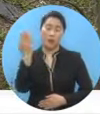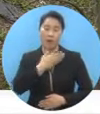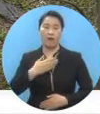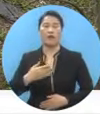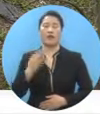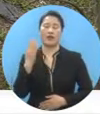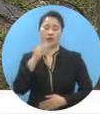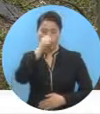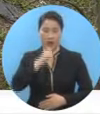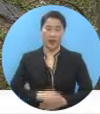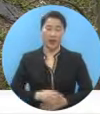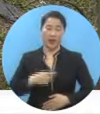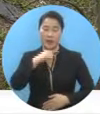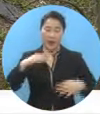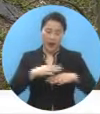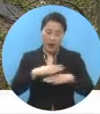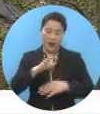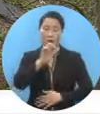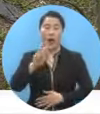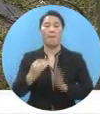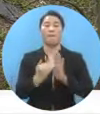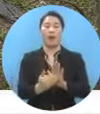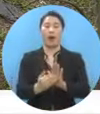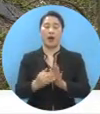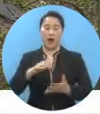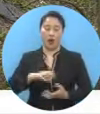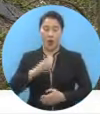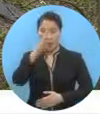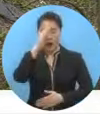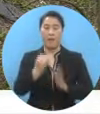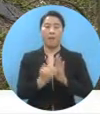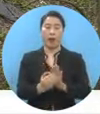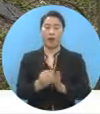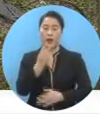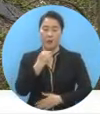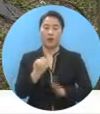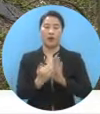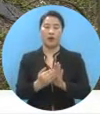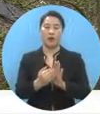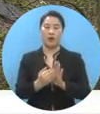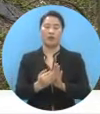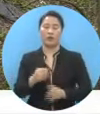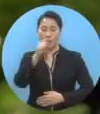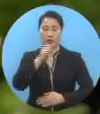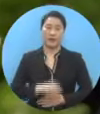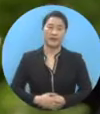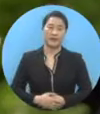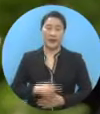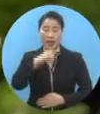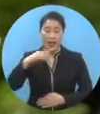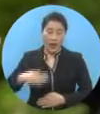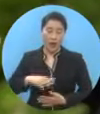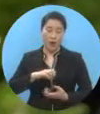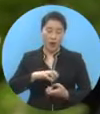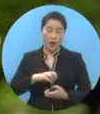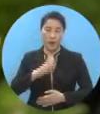피도 맑고 다 좋은 거 아닙니까? 혈액순환할지 항암, 위장질환, 면역력, 염증이 좋다고 합니다.